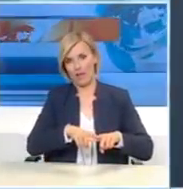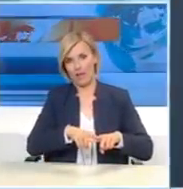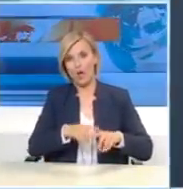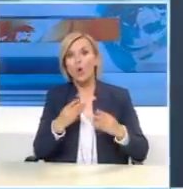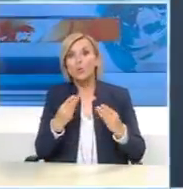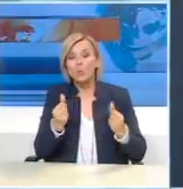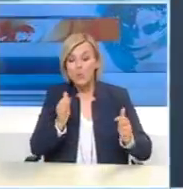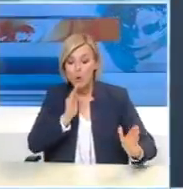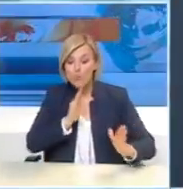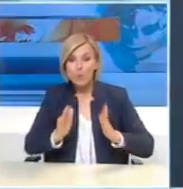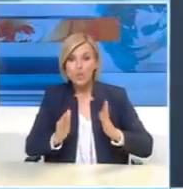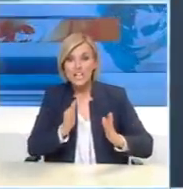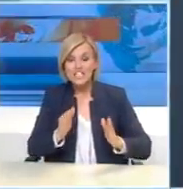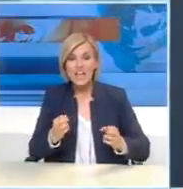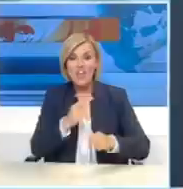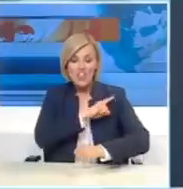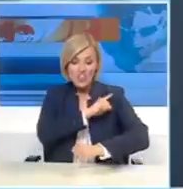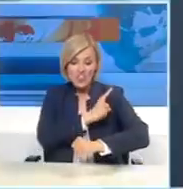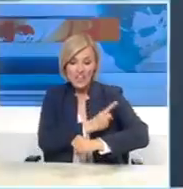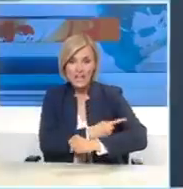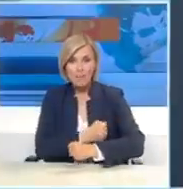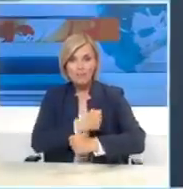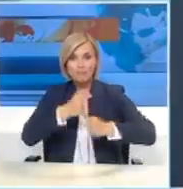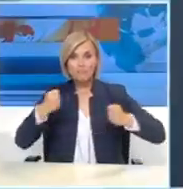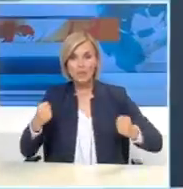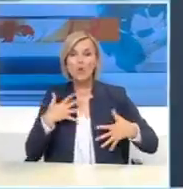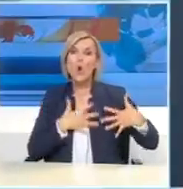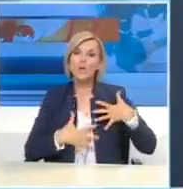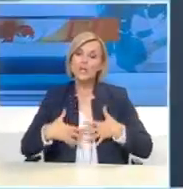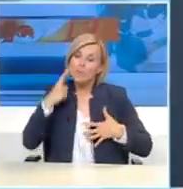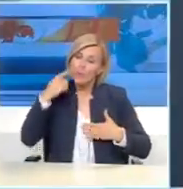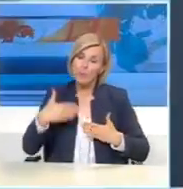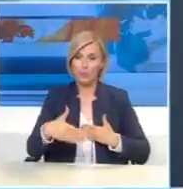ανοσίας. Το εξετάζουμε με την Επιτροπή και θα εισηγηθούμε αναλόγως.